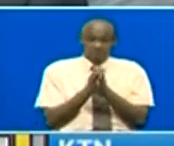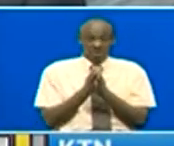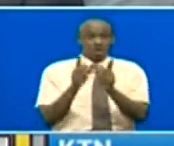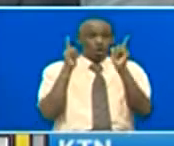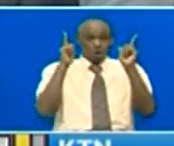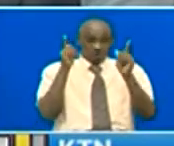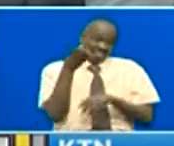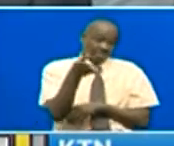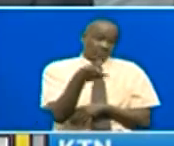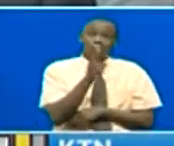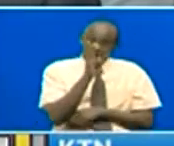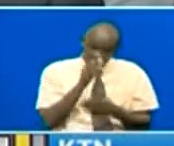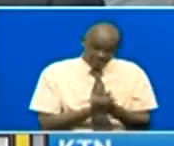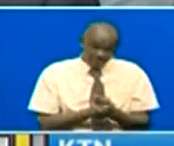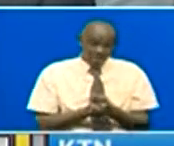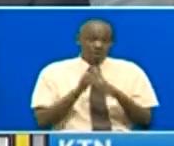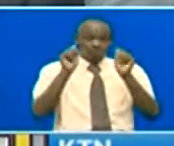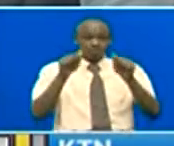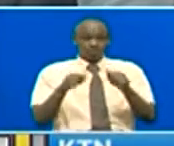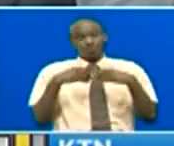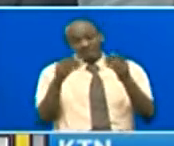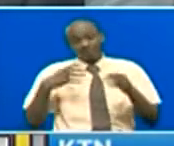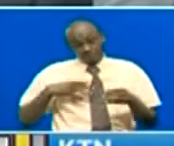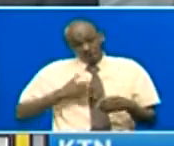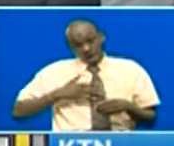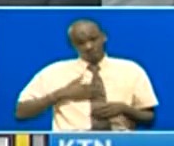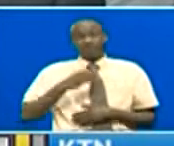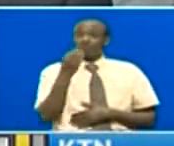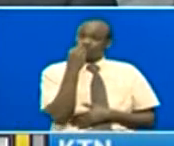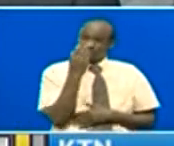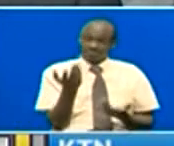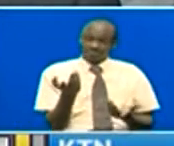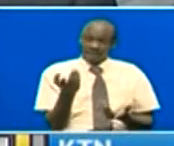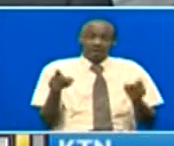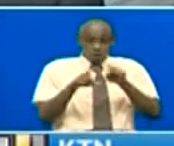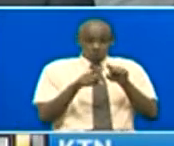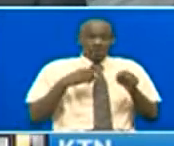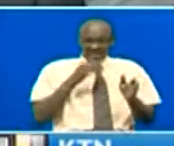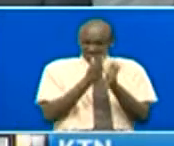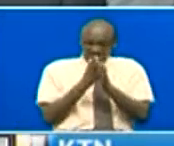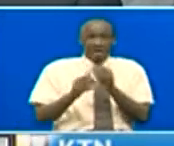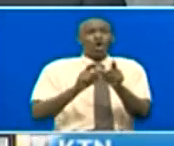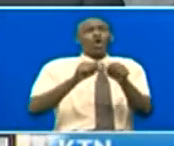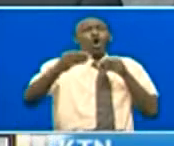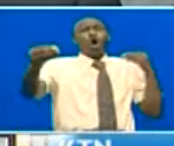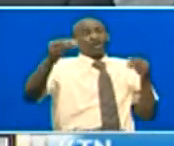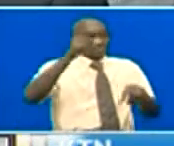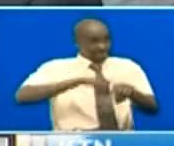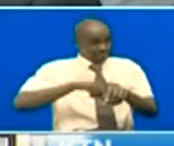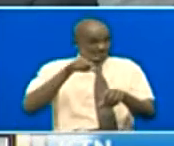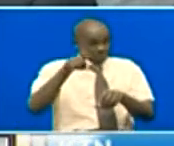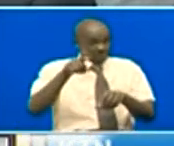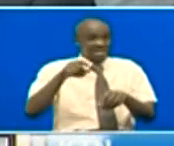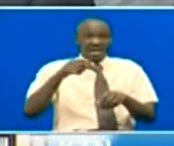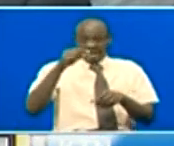ya kubeba maji, hali ya kwamba tupatie watu wetu chakula. Na kuna mpango mrefu ambapo mmesikia kwamba